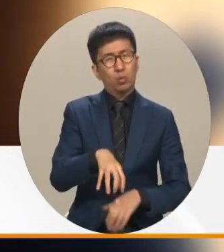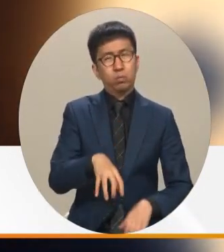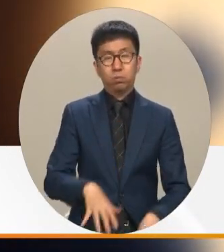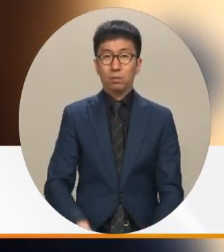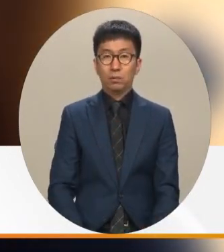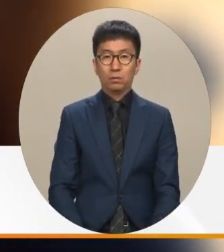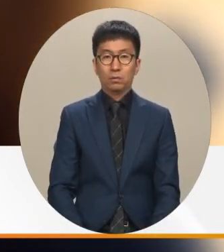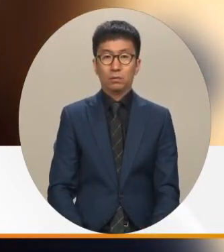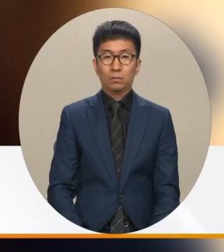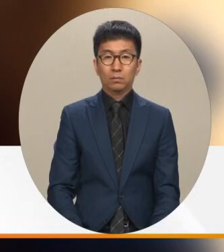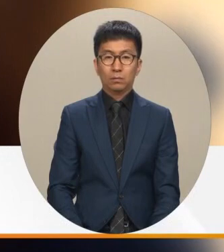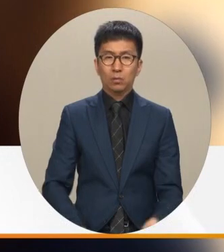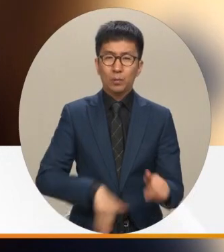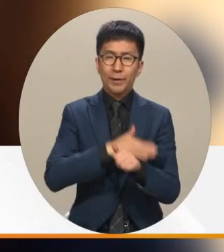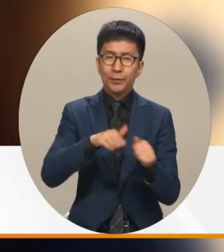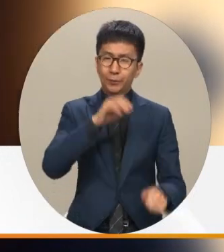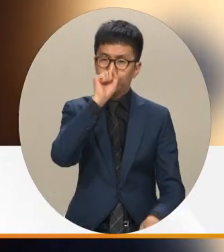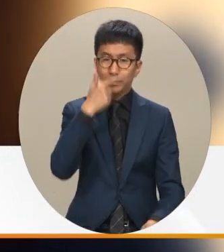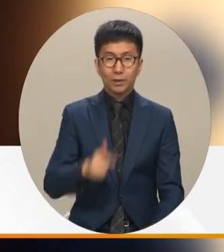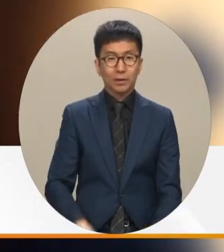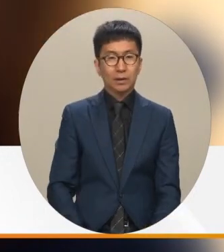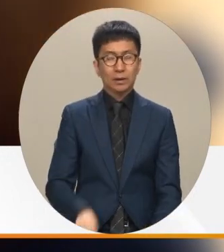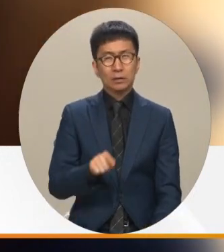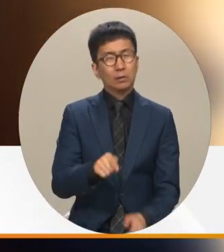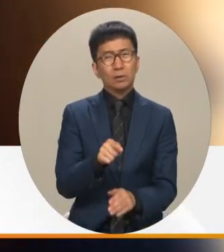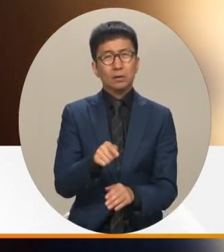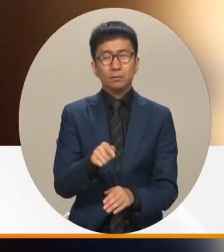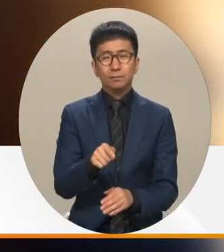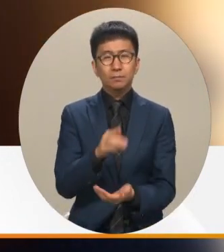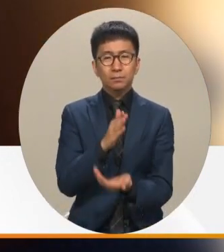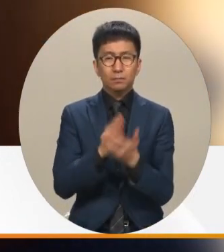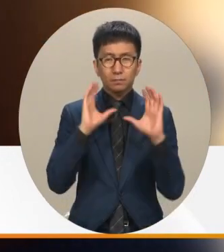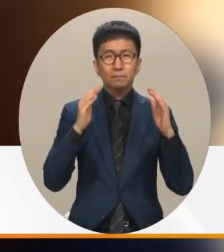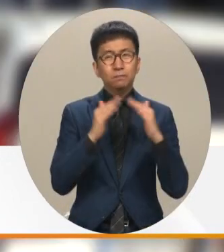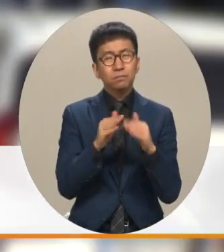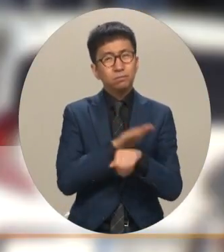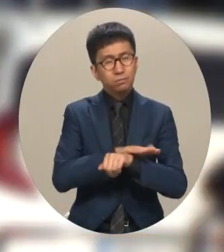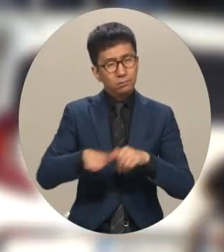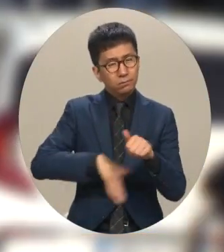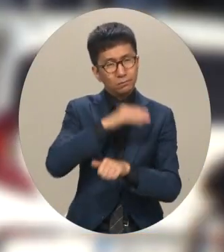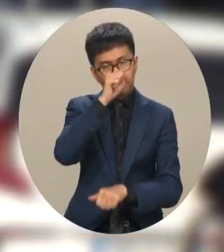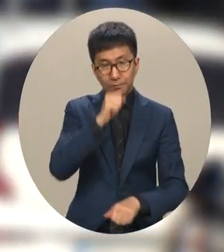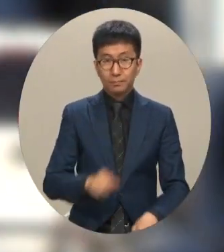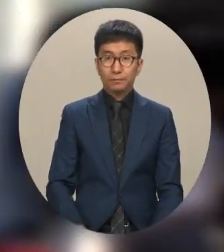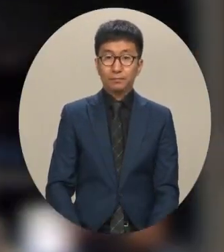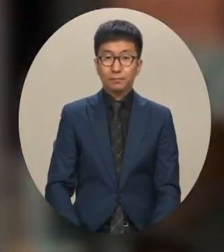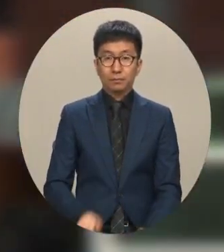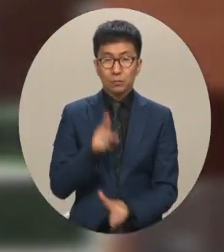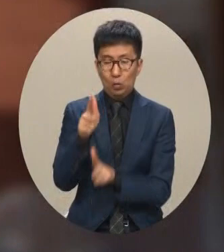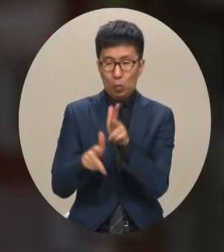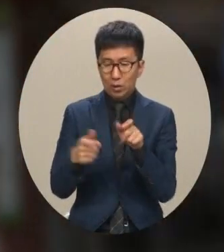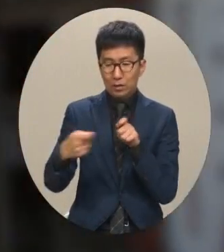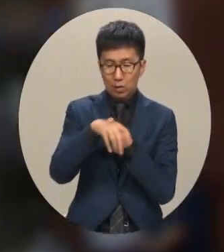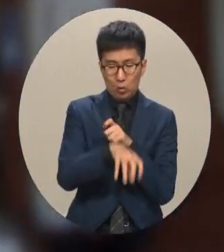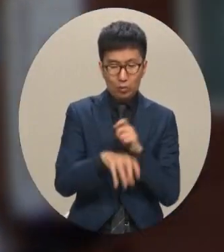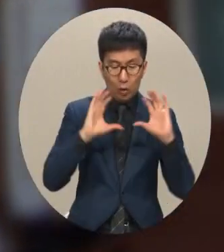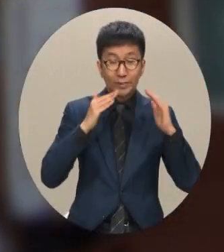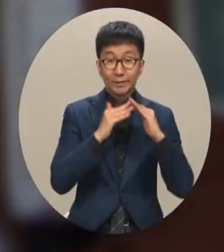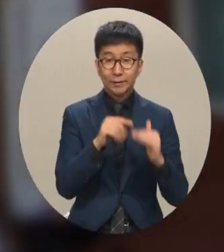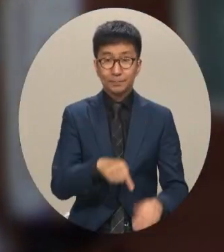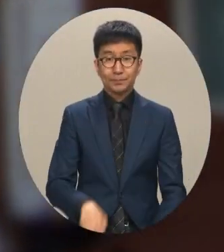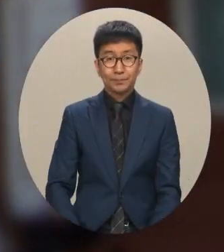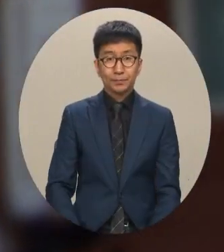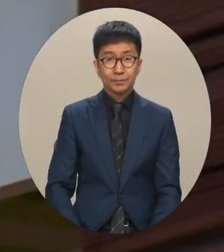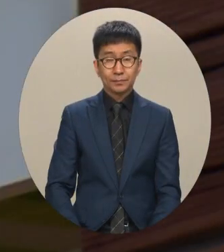같는 그 해 어 장하지 않을까 싶은데요 공업사 한가운데 있는 다른 어린이 집에